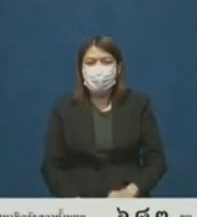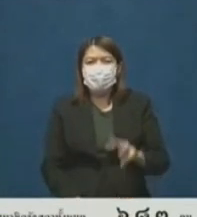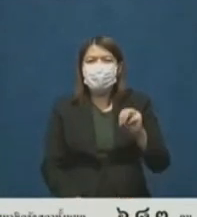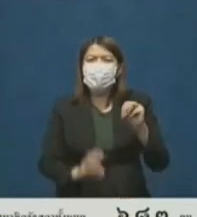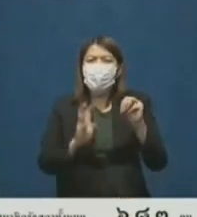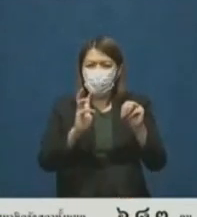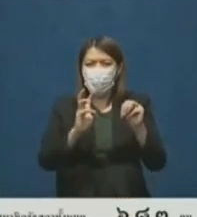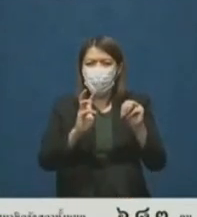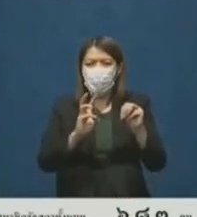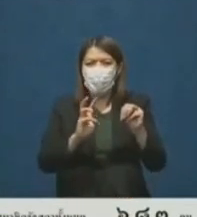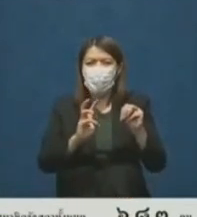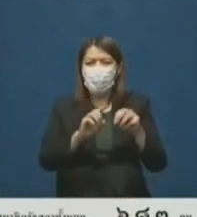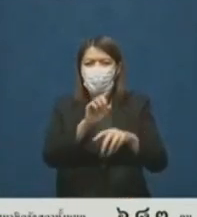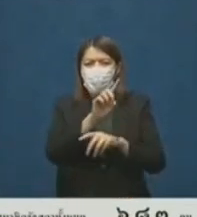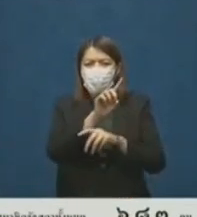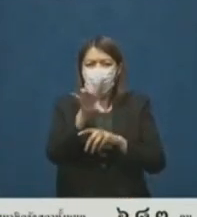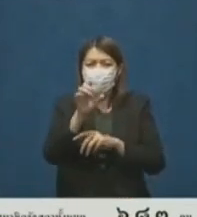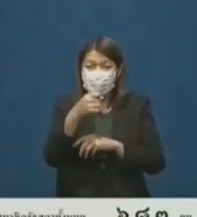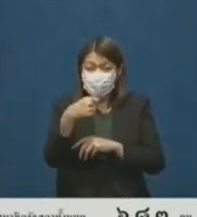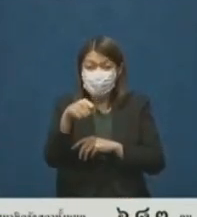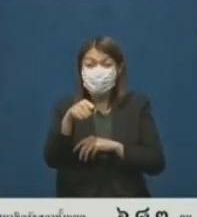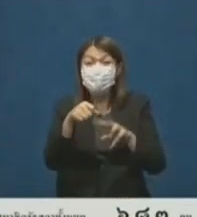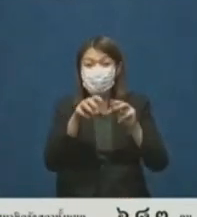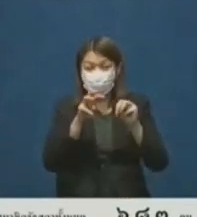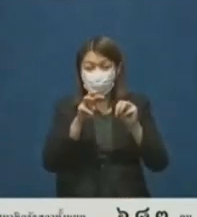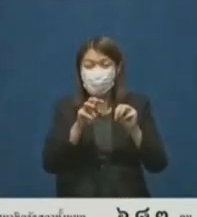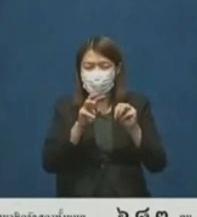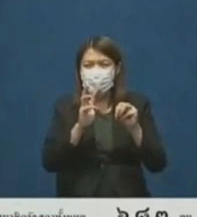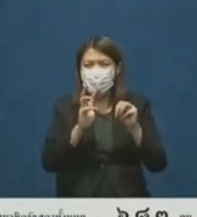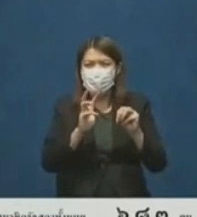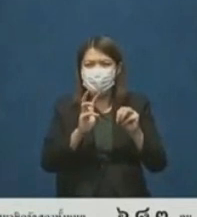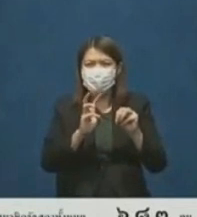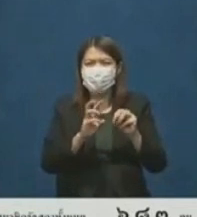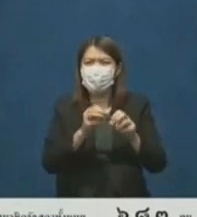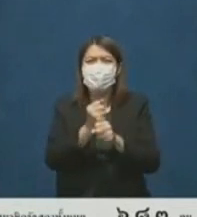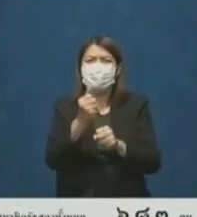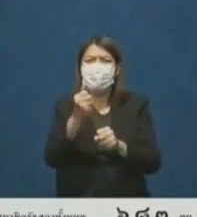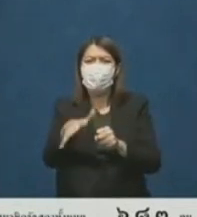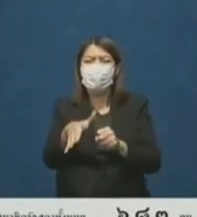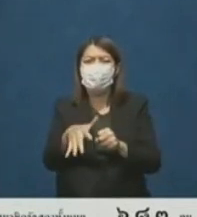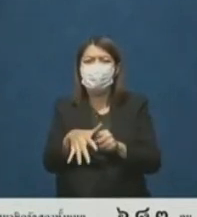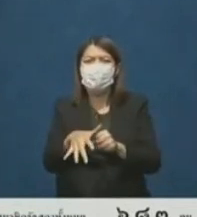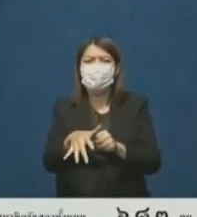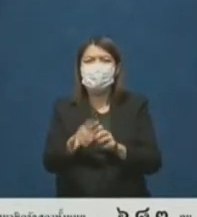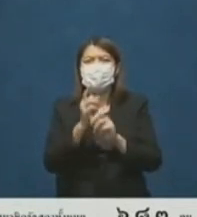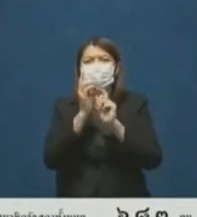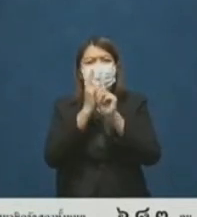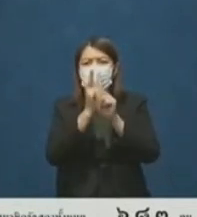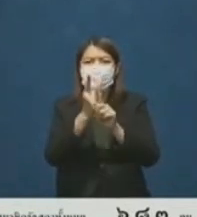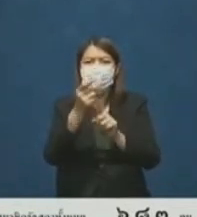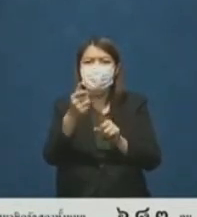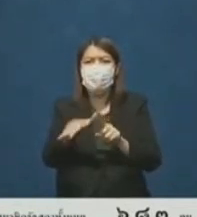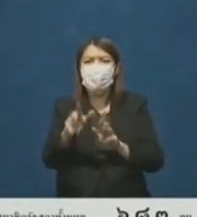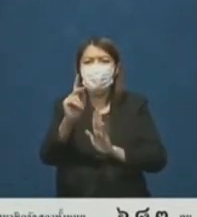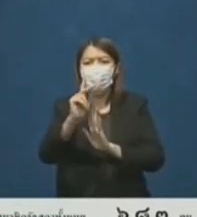ภาอย่างนี้ว่าในมาตรา6เนี่ย110มาตราถ้าในมาตรา6ถ้าทำไม่